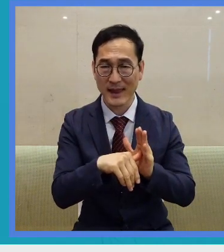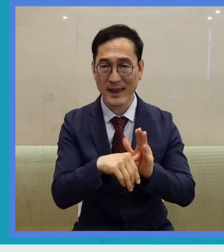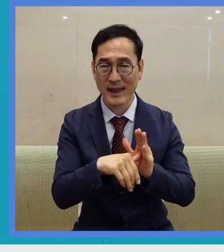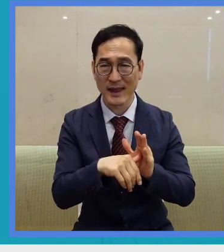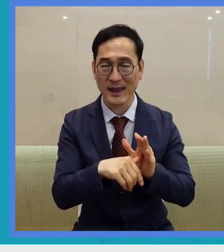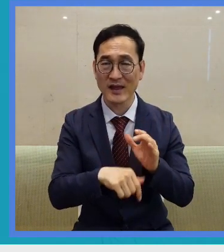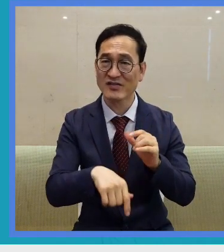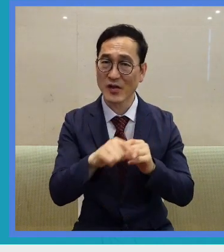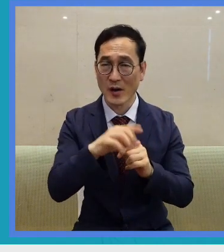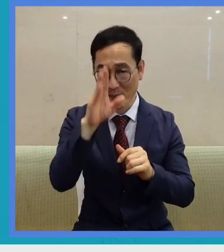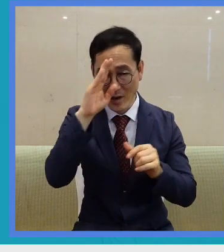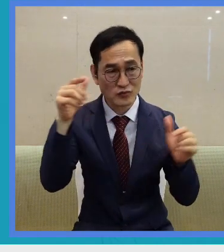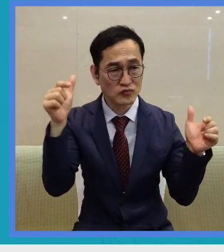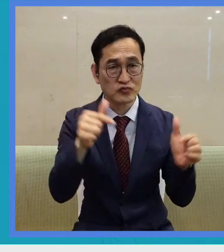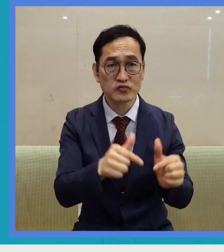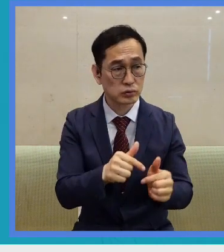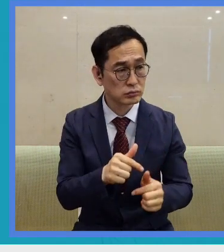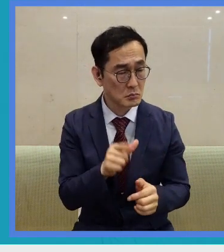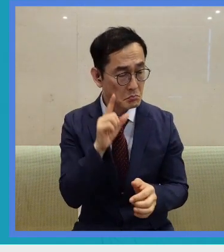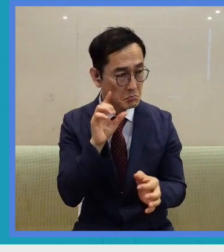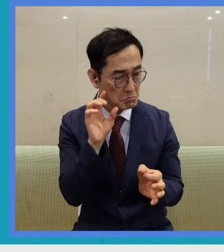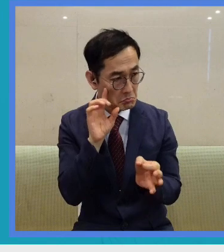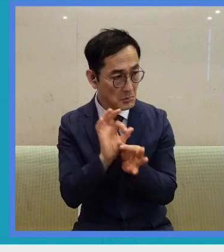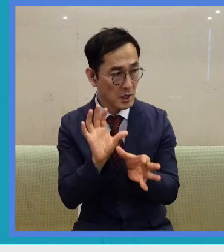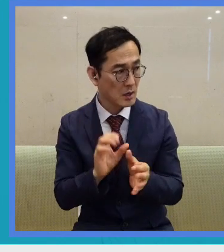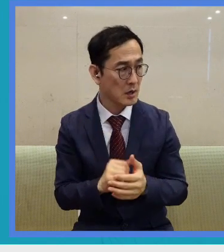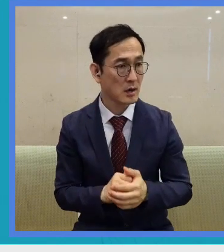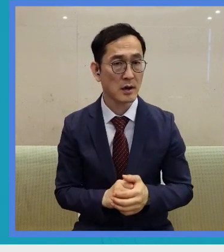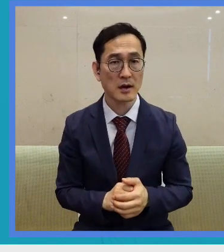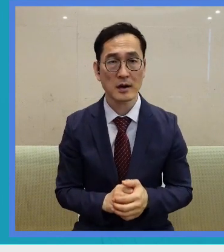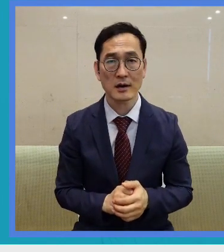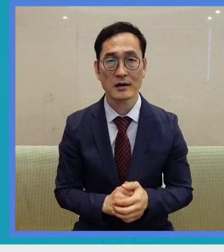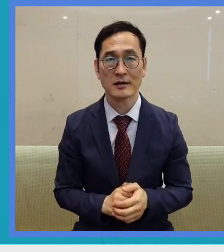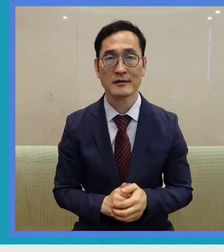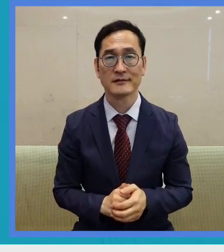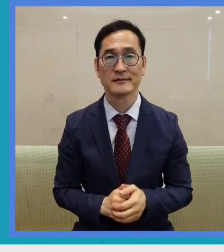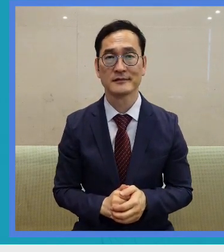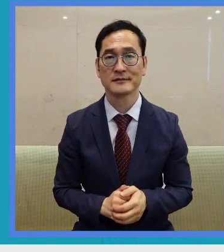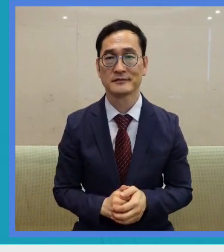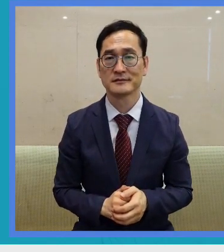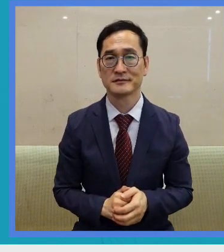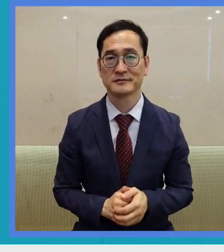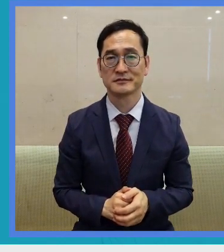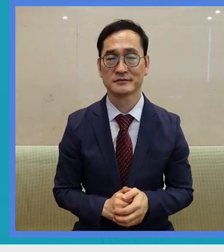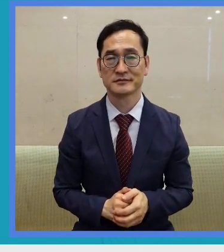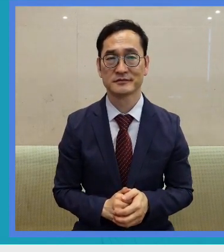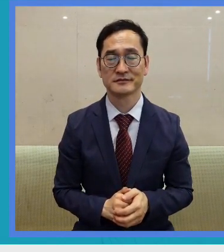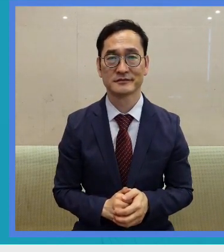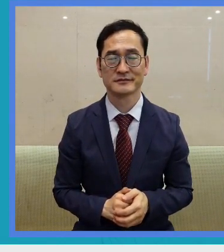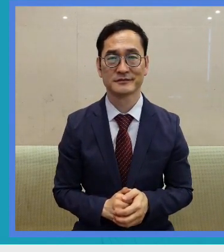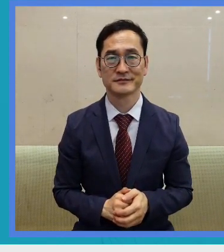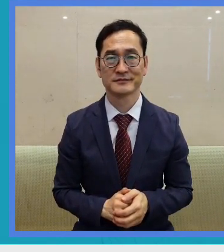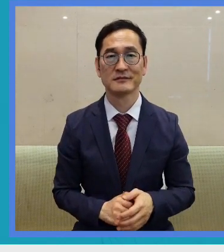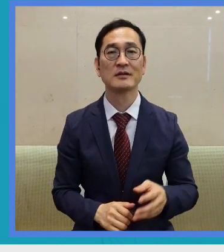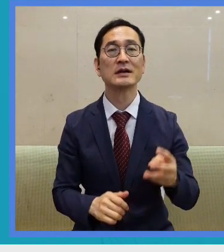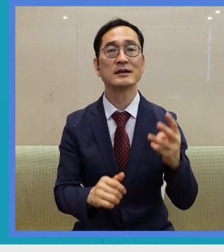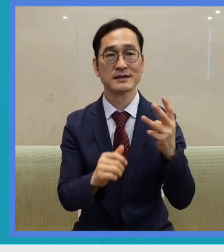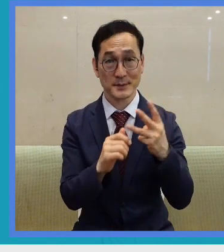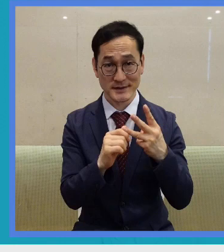그러니까 좋아졌어요. 라고 이야기를 합니다. 그래서 이거는 우리가 생각한 거와 좀 다른 그런 건데요. 근데 이제